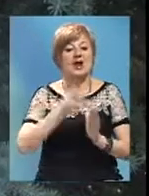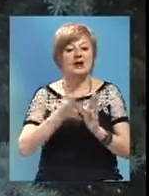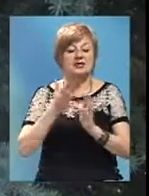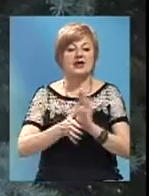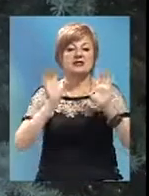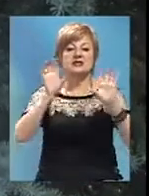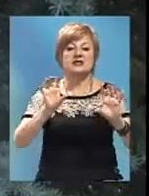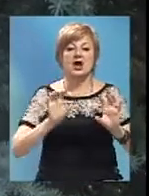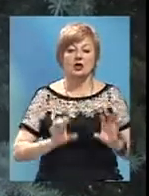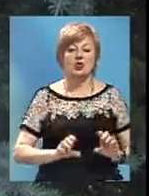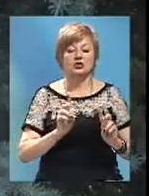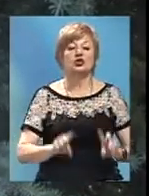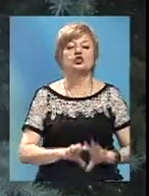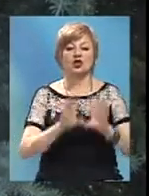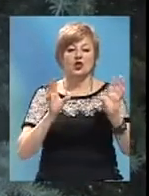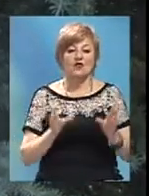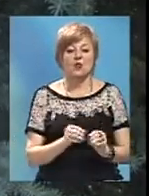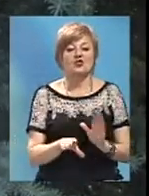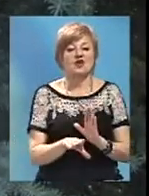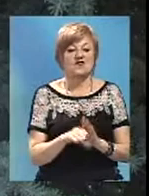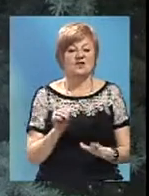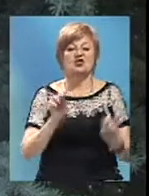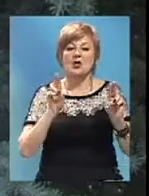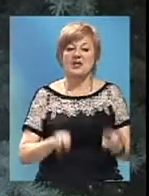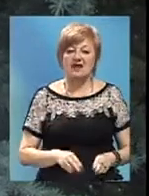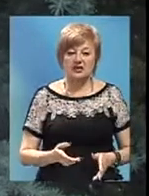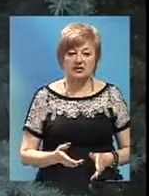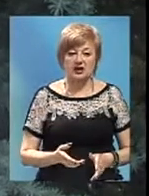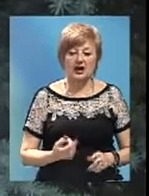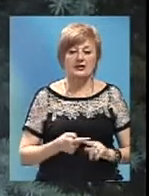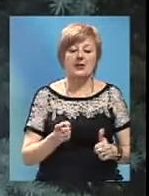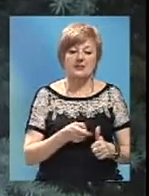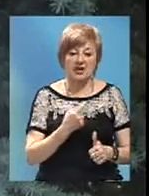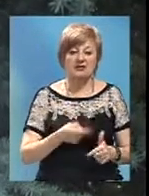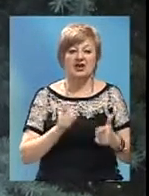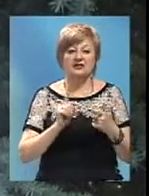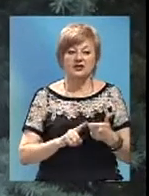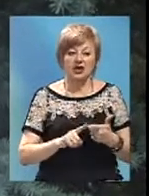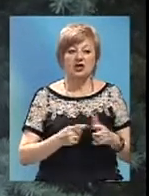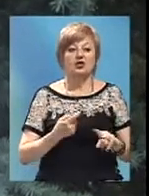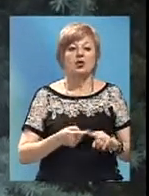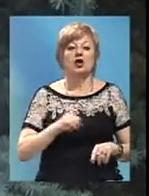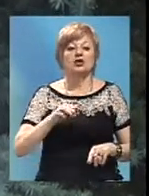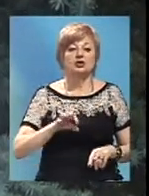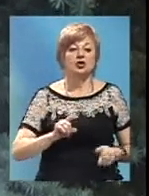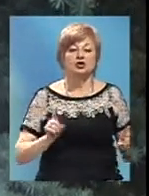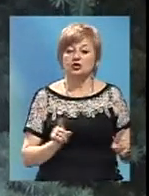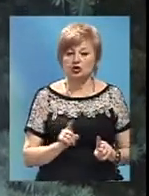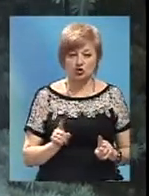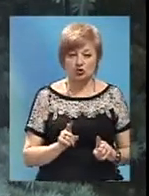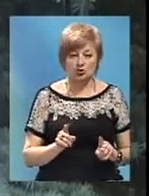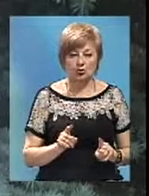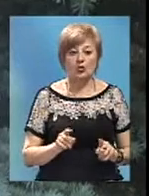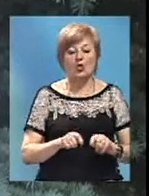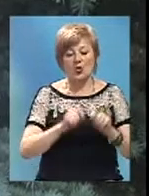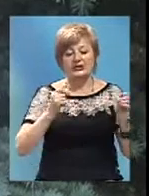який узагальнює всі виборчі правила. Це перше. Друге, це те, що необхідно відкриті